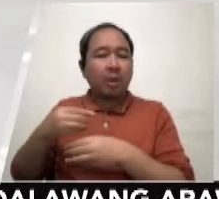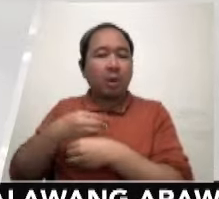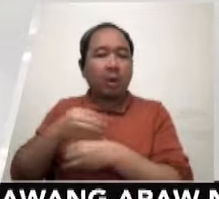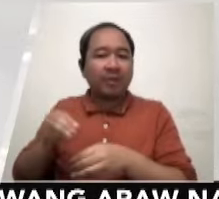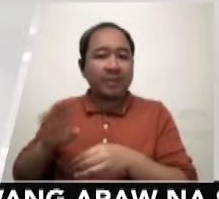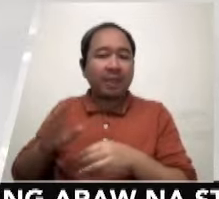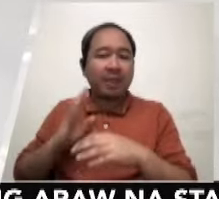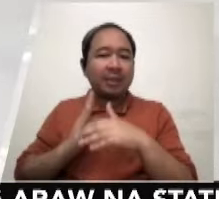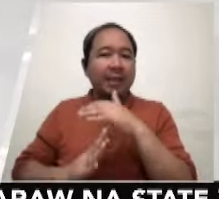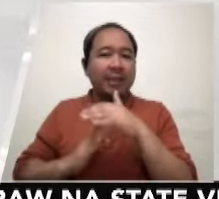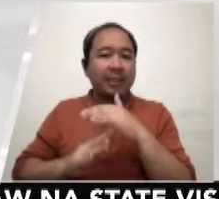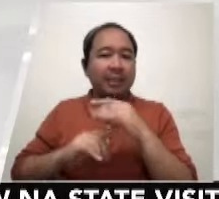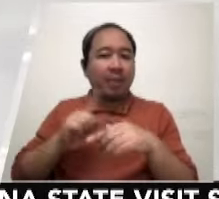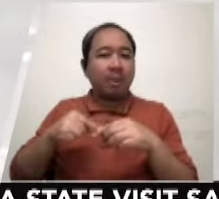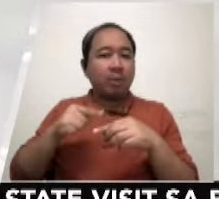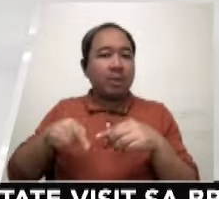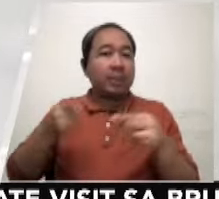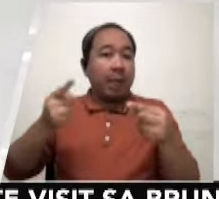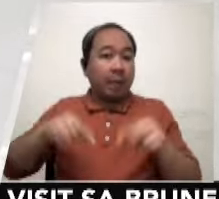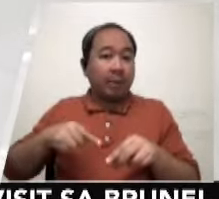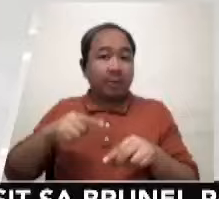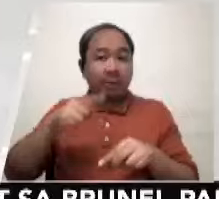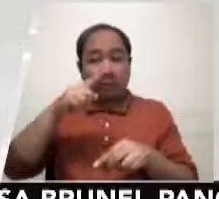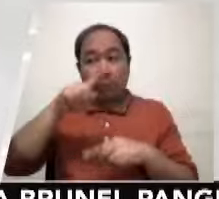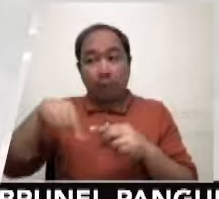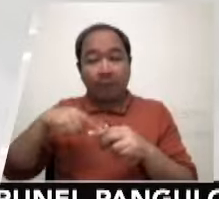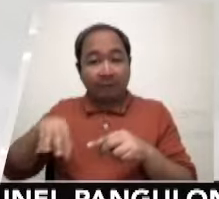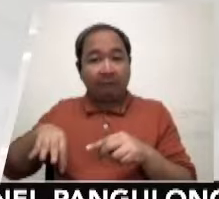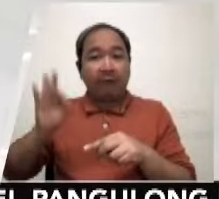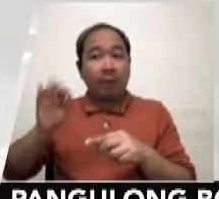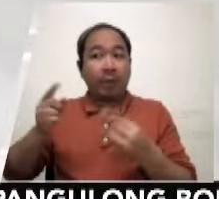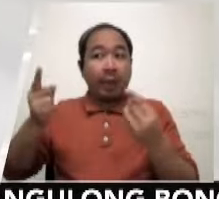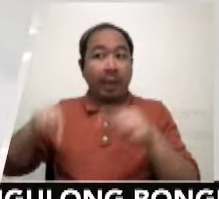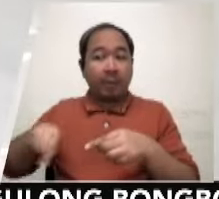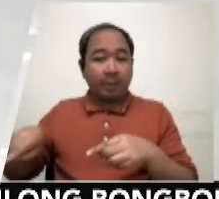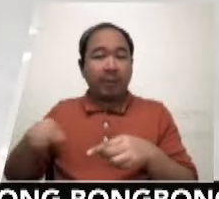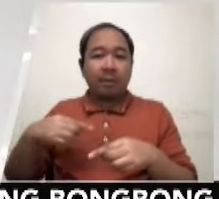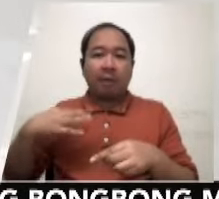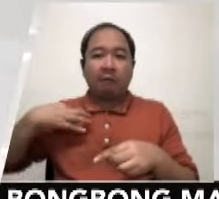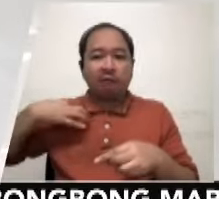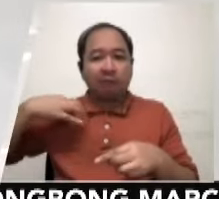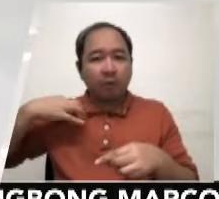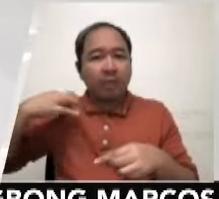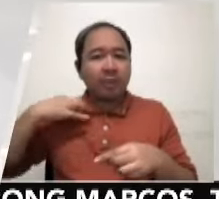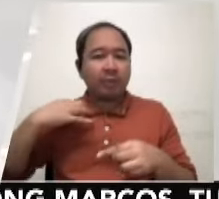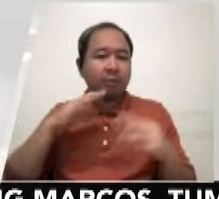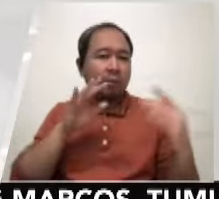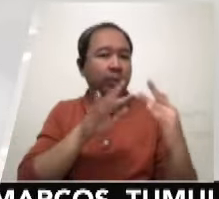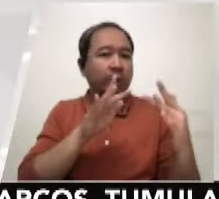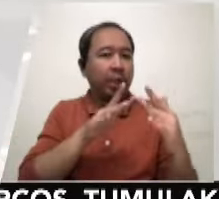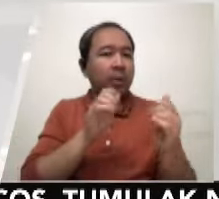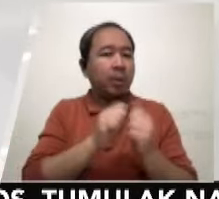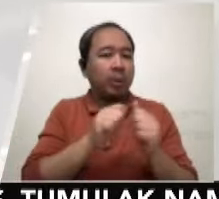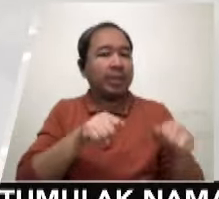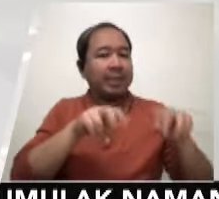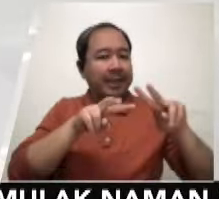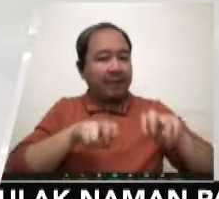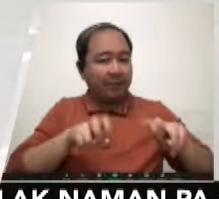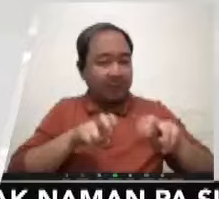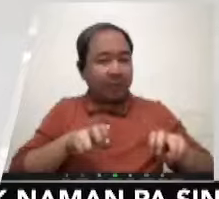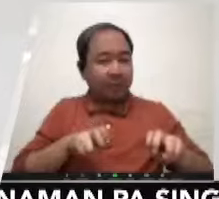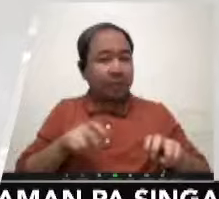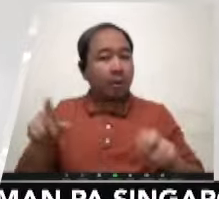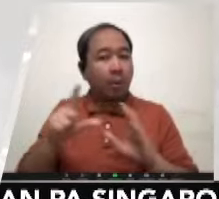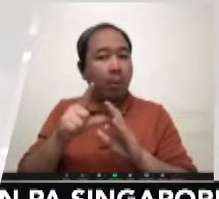sa kontrobersiya. Simula raw nang malaman ni Cancillo ang insidente, voluntaryo raw itong nakipag-ugnayan sa investigasyon. Giit pa ng abogado ni